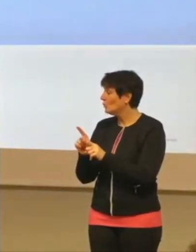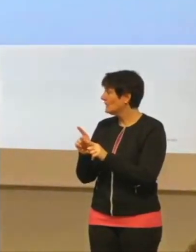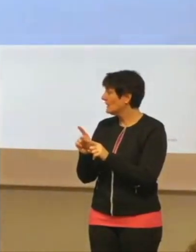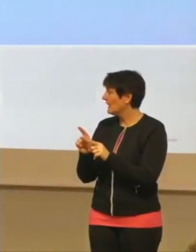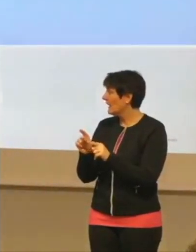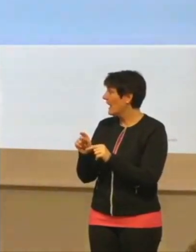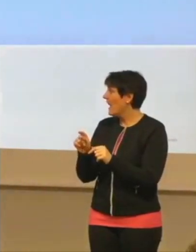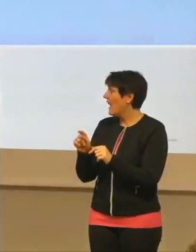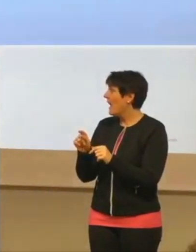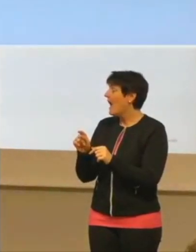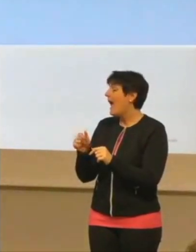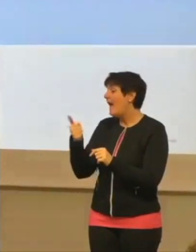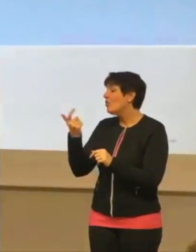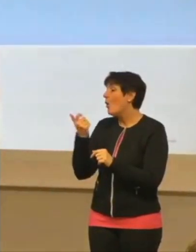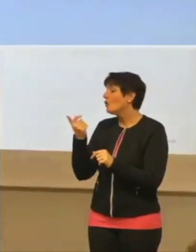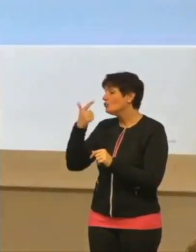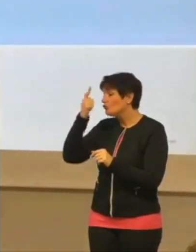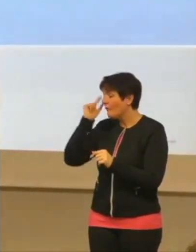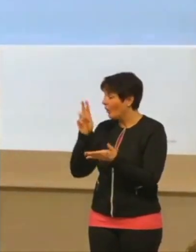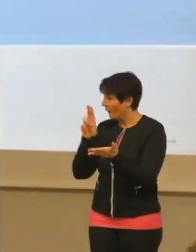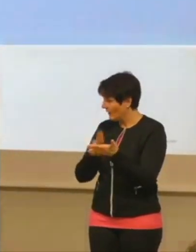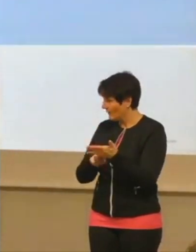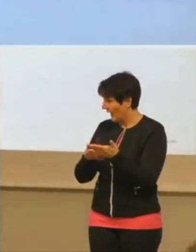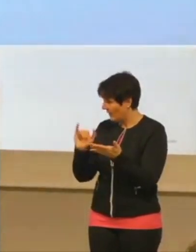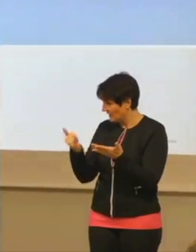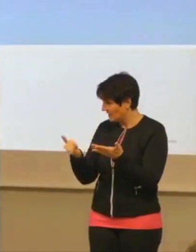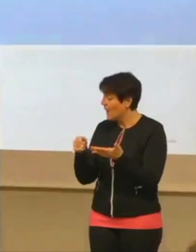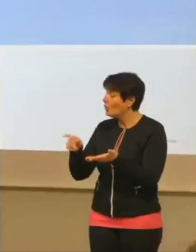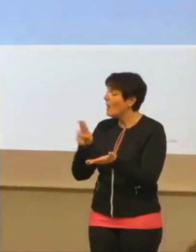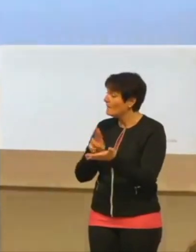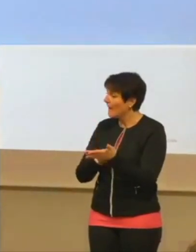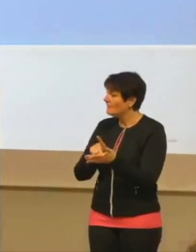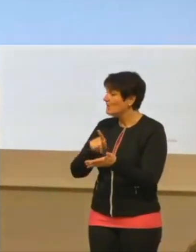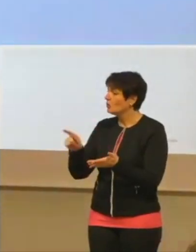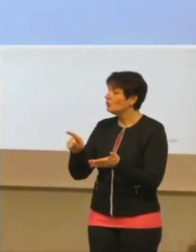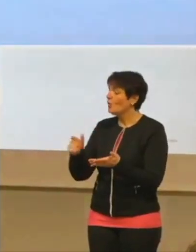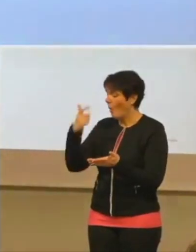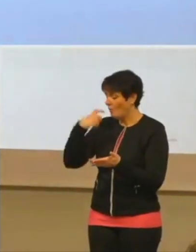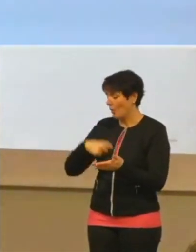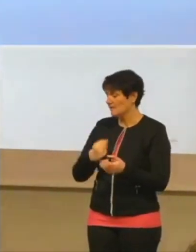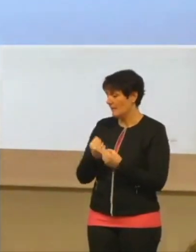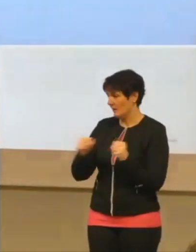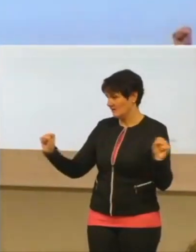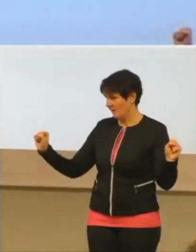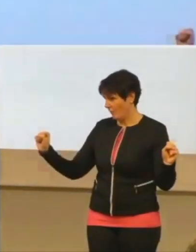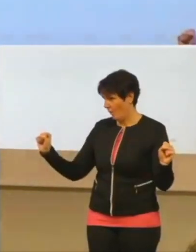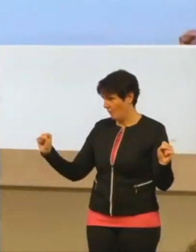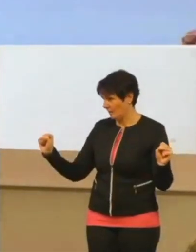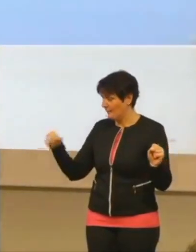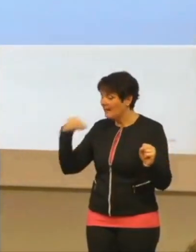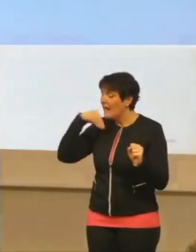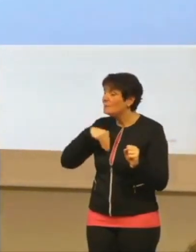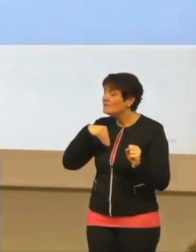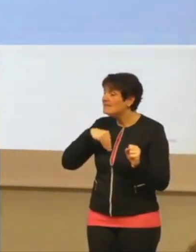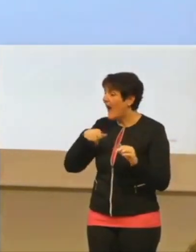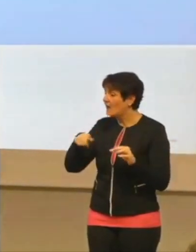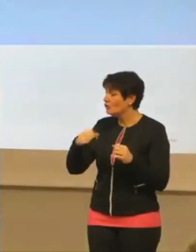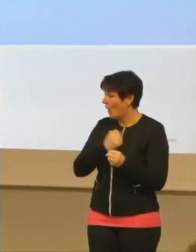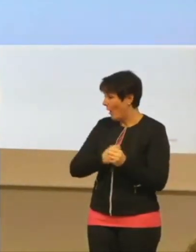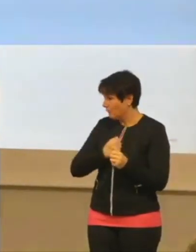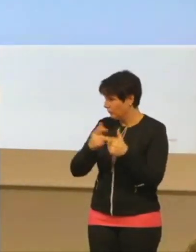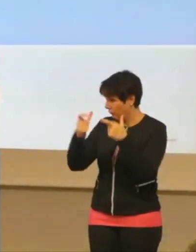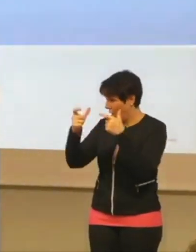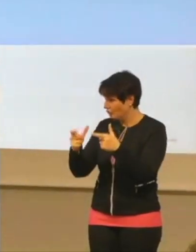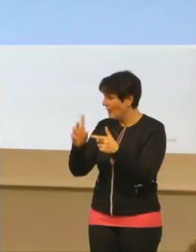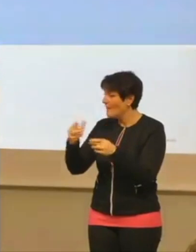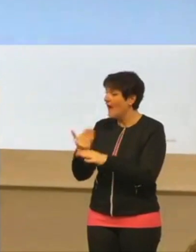v eno izmed človekovih pravic, in to je v pravico do osebne svobode. Psihiatrične bolnišnice imajo